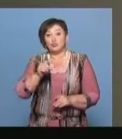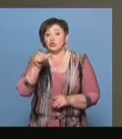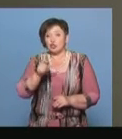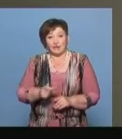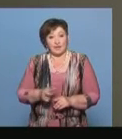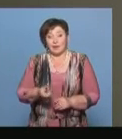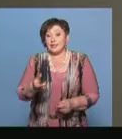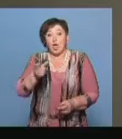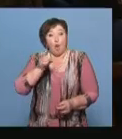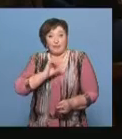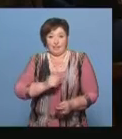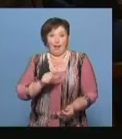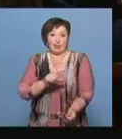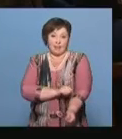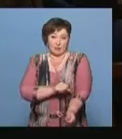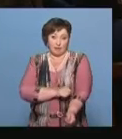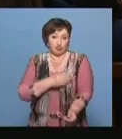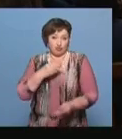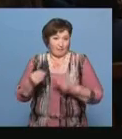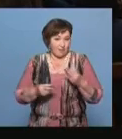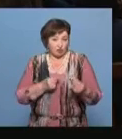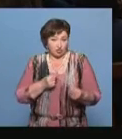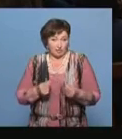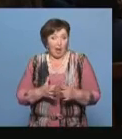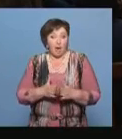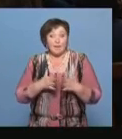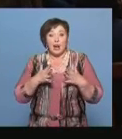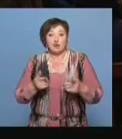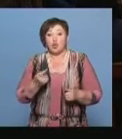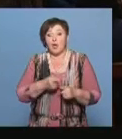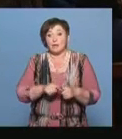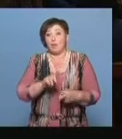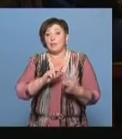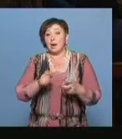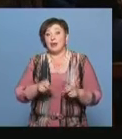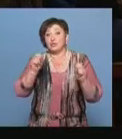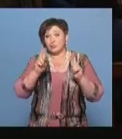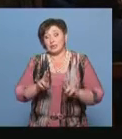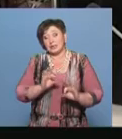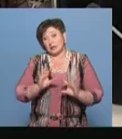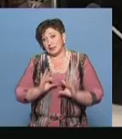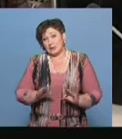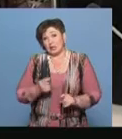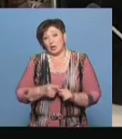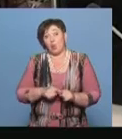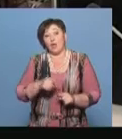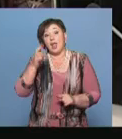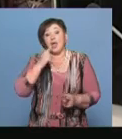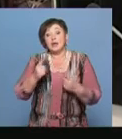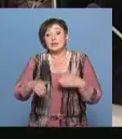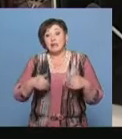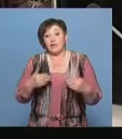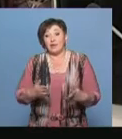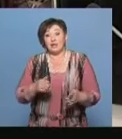употреблял наркотические вещества. Об этом главврач республиканского наркодиспансера рассказала на круглом столе. Инициатор встречи